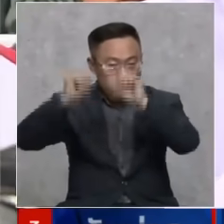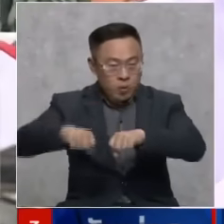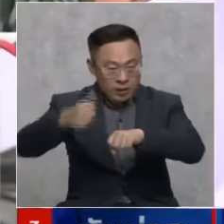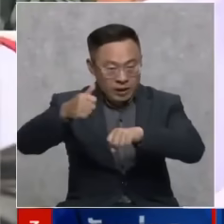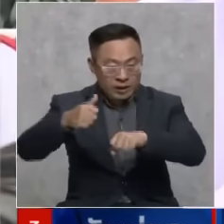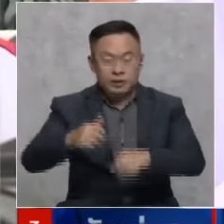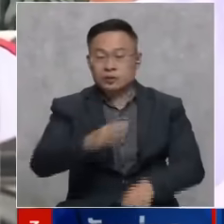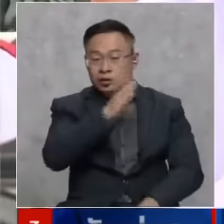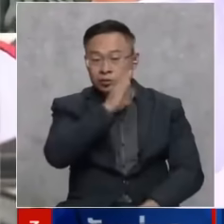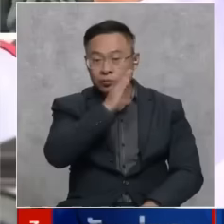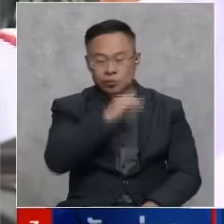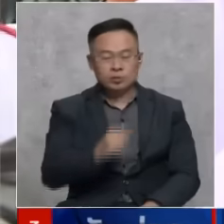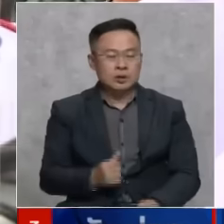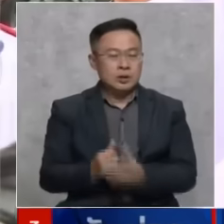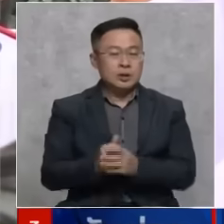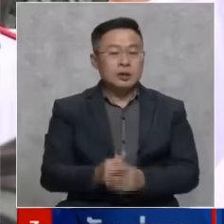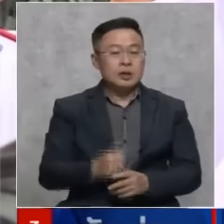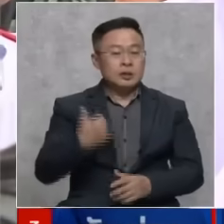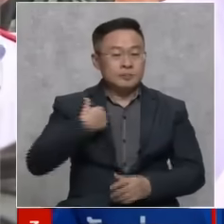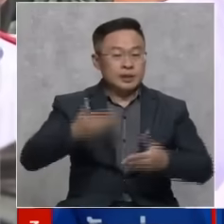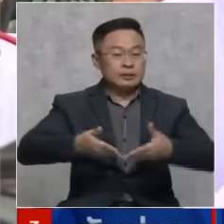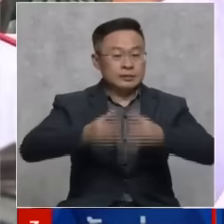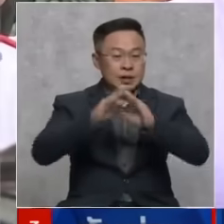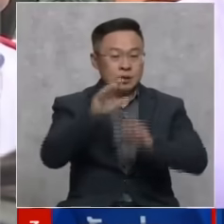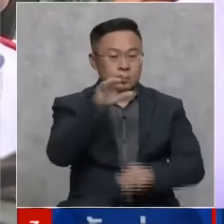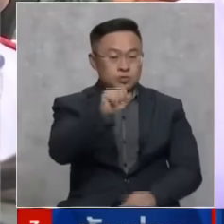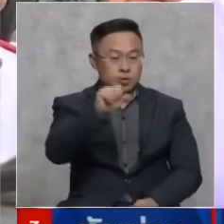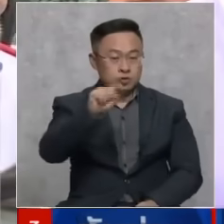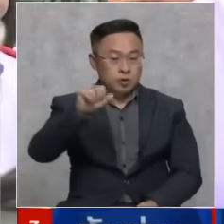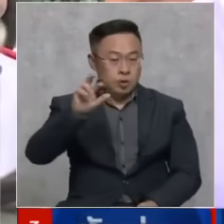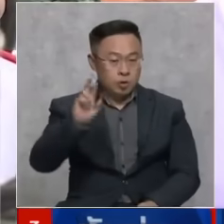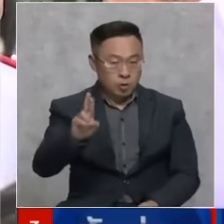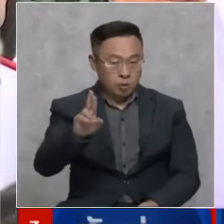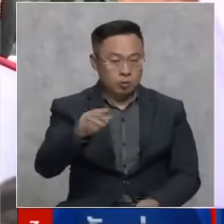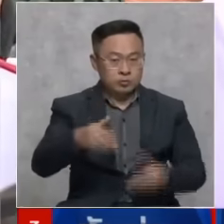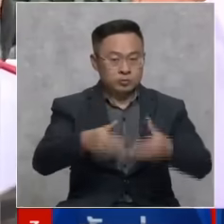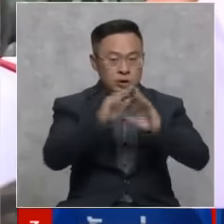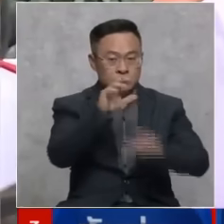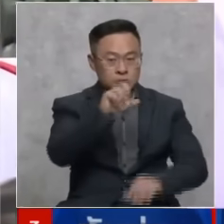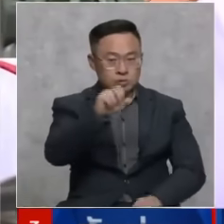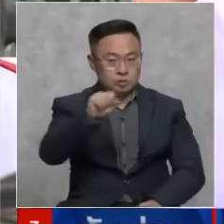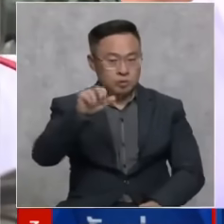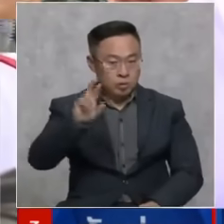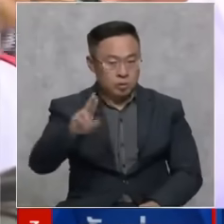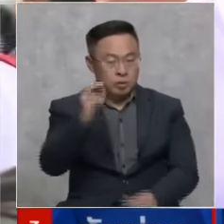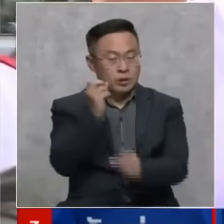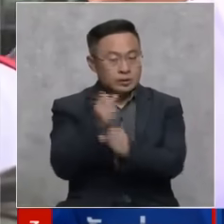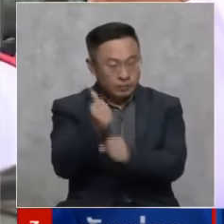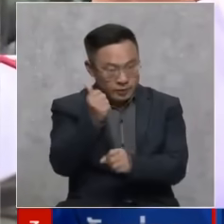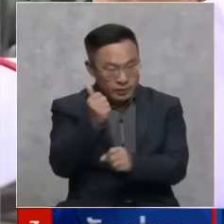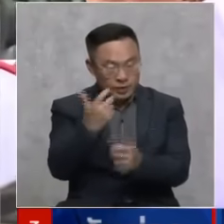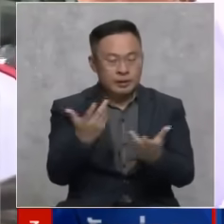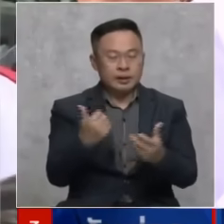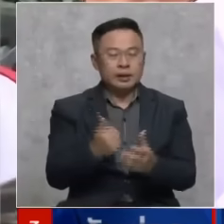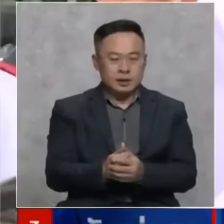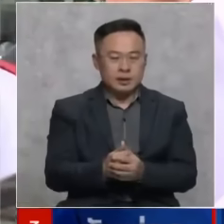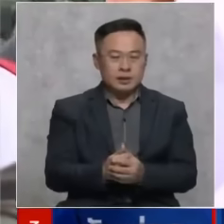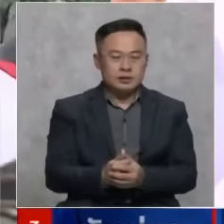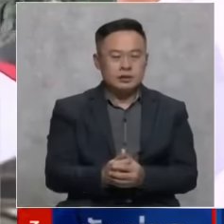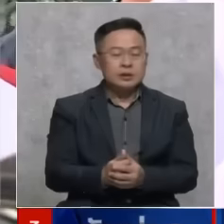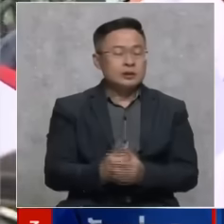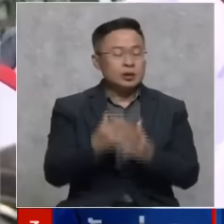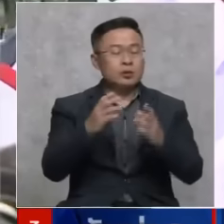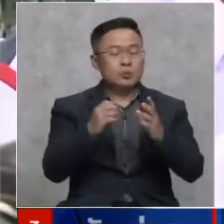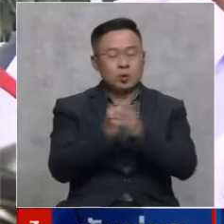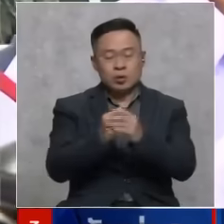ตั้งสสรมันก็จะมีคำตอบตรงนั้นและเอาคำตอบตรงนั้นมาแก้2ระบบผ่านกระบวนการรัฐสภานำไปสู่